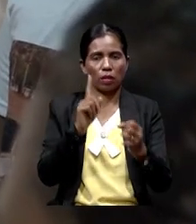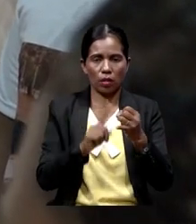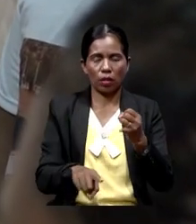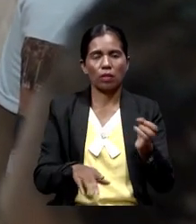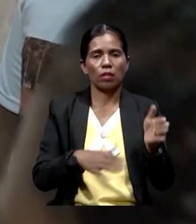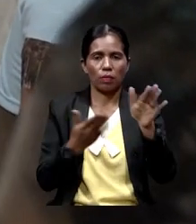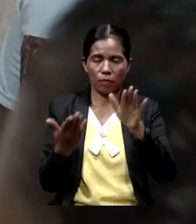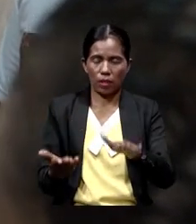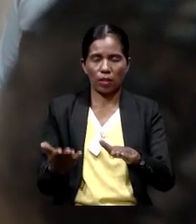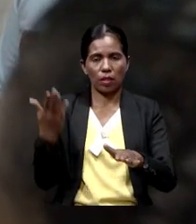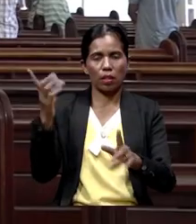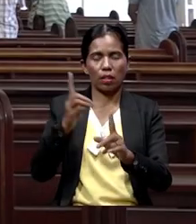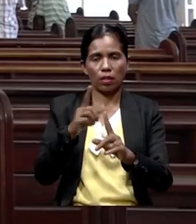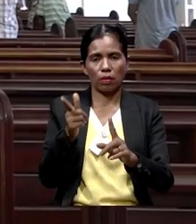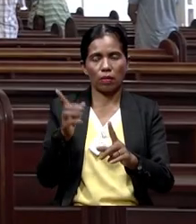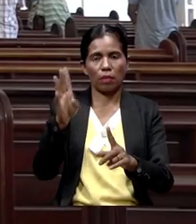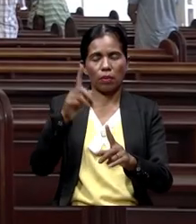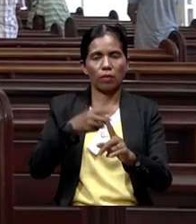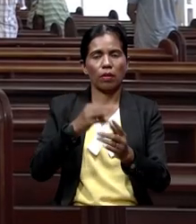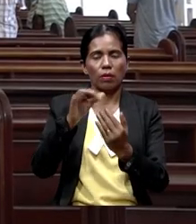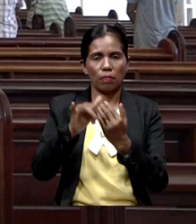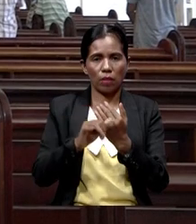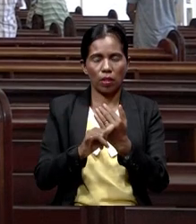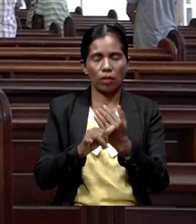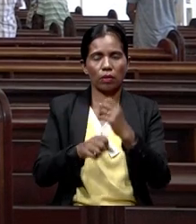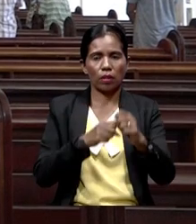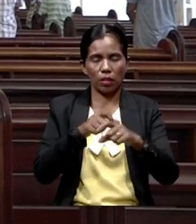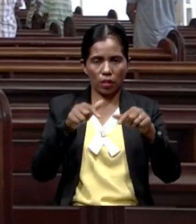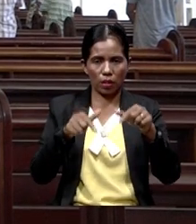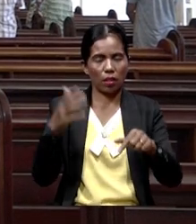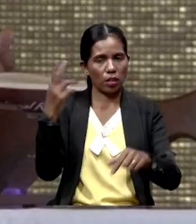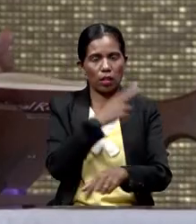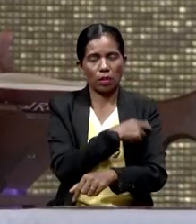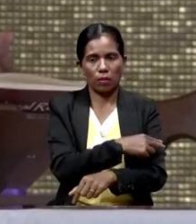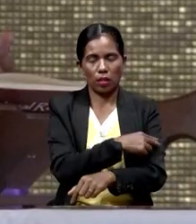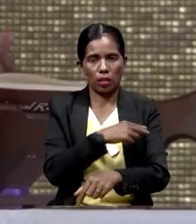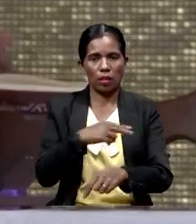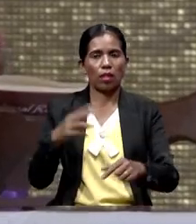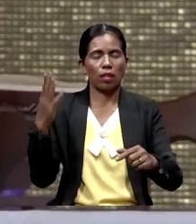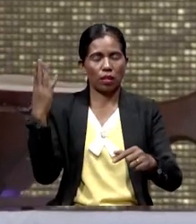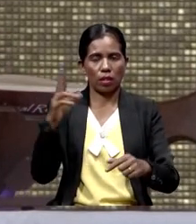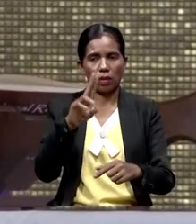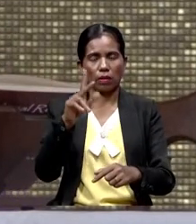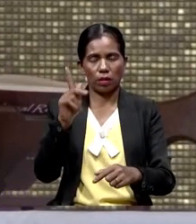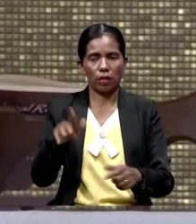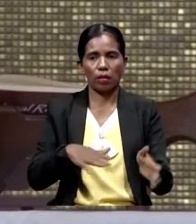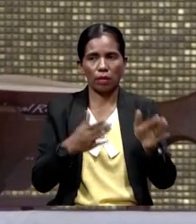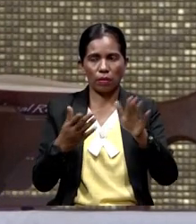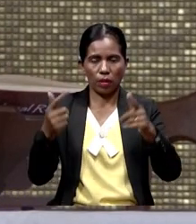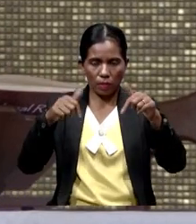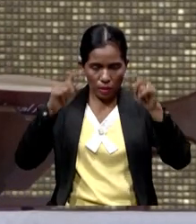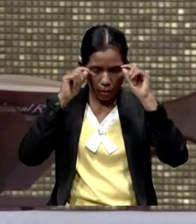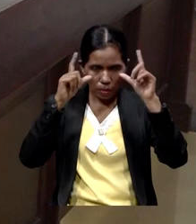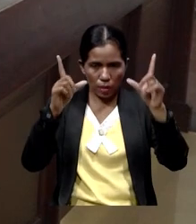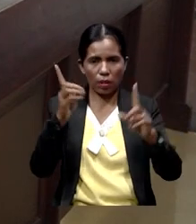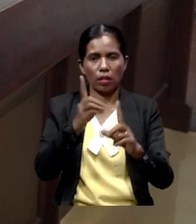hakotu is ia lorong rondo sing hat fulan marsu tinane ia city hospital Peterborough. Hafuen lelinya Alves nyamati isin to ia timor leste